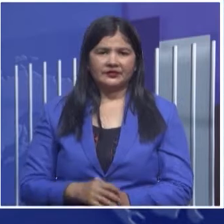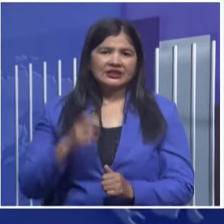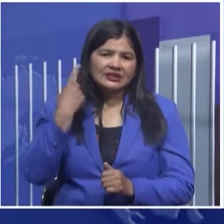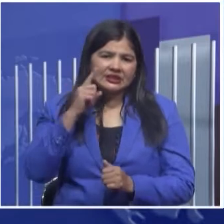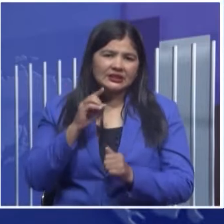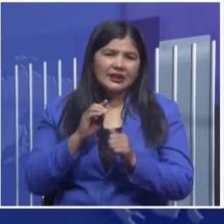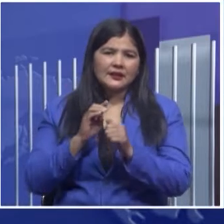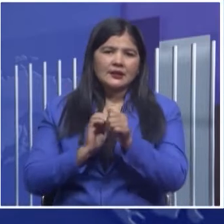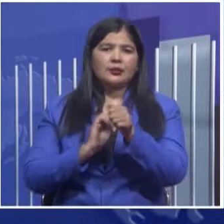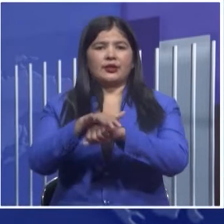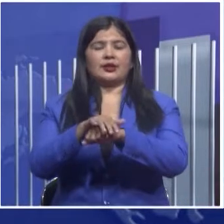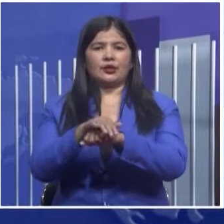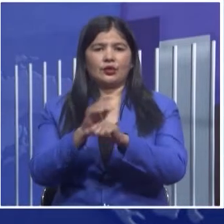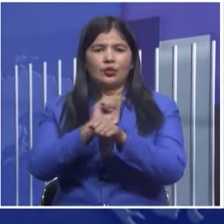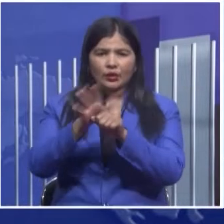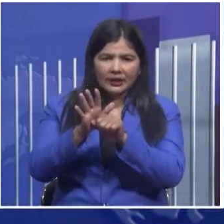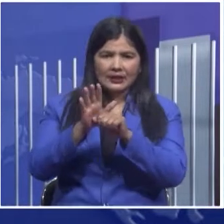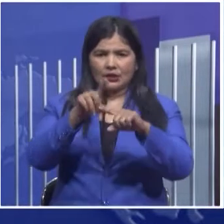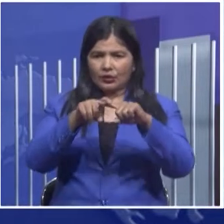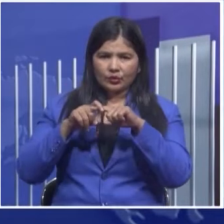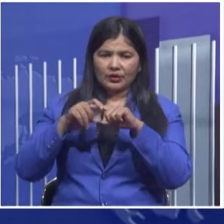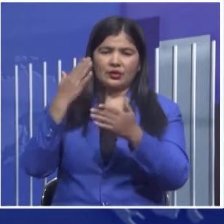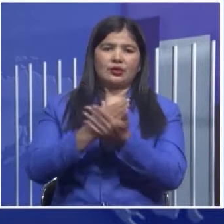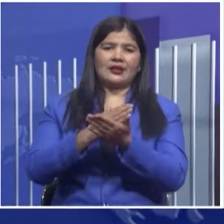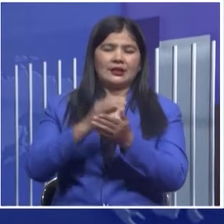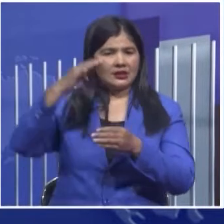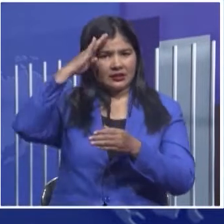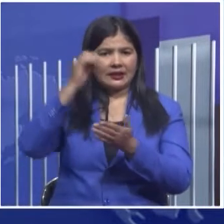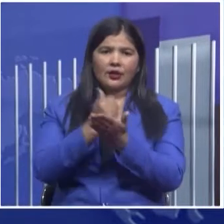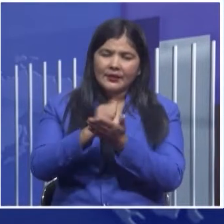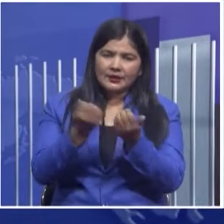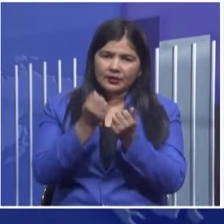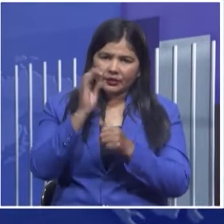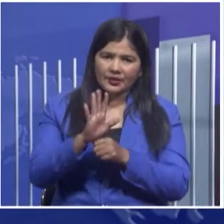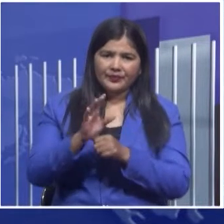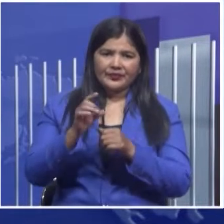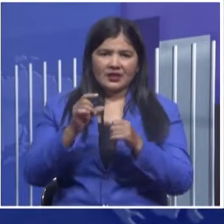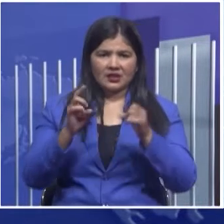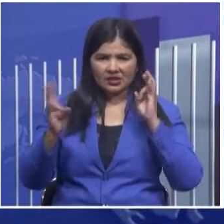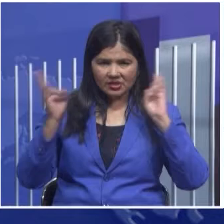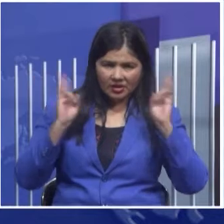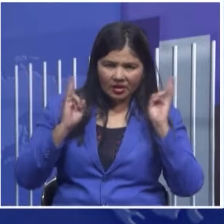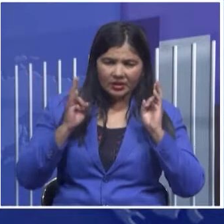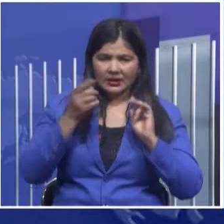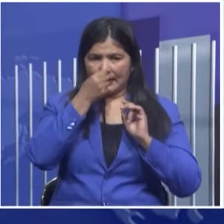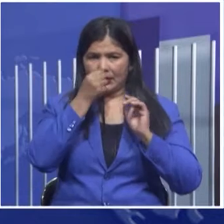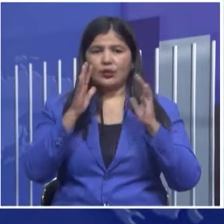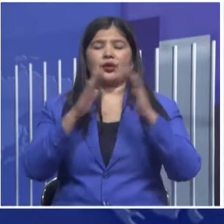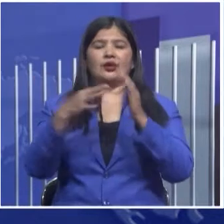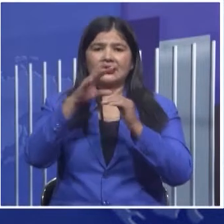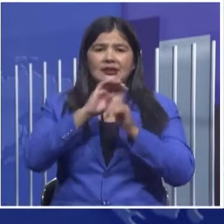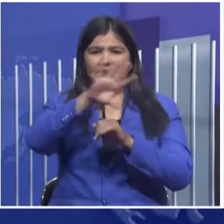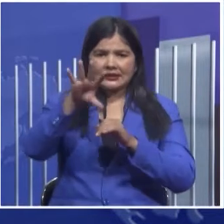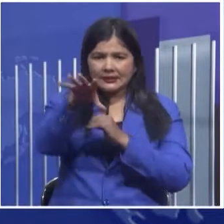दिनदिनै बढिरहेको कोरोना भाइरसको संक्रमण रोक्नका लागि सरकारले प्रयास गरिरहेको छ। तर सहर बजारदेखि गाउँघरसम्म र सार्वजनिक